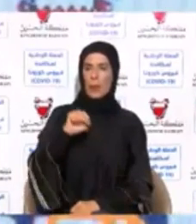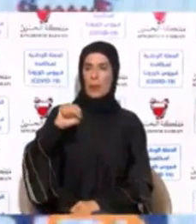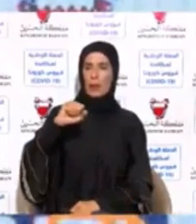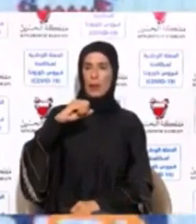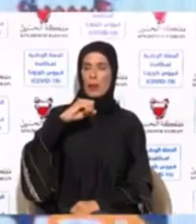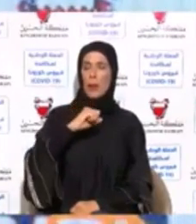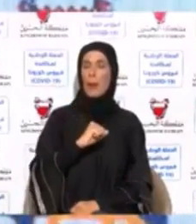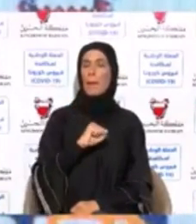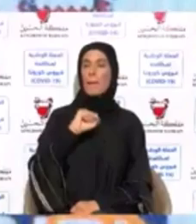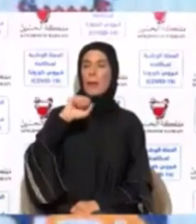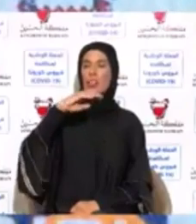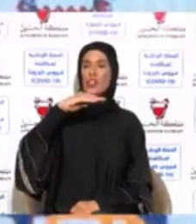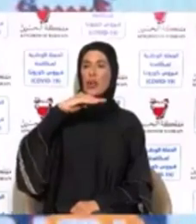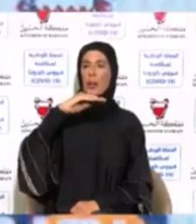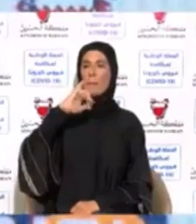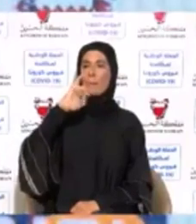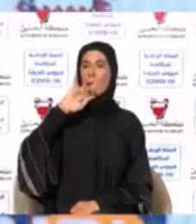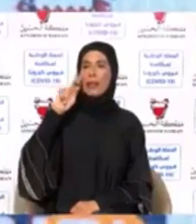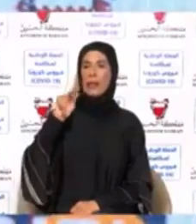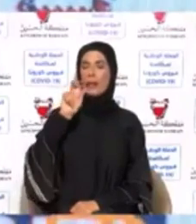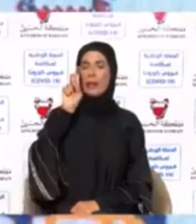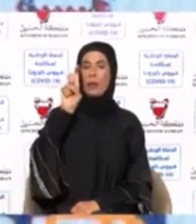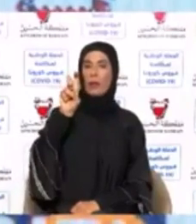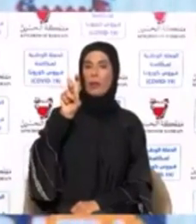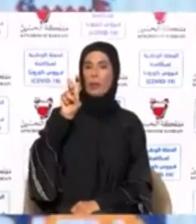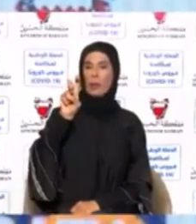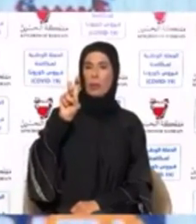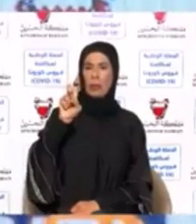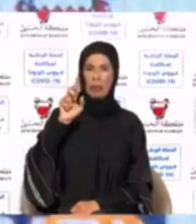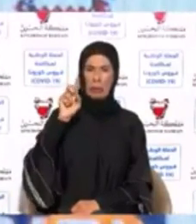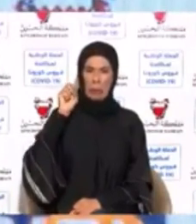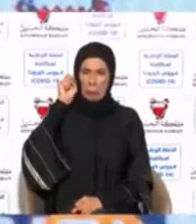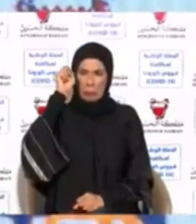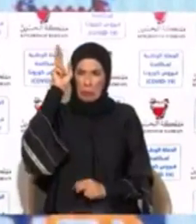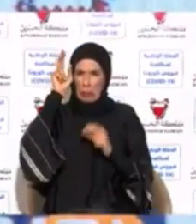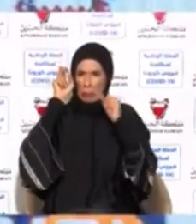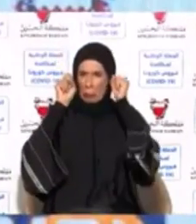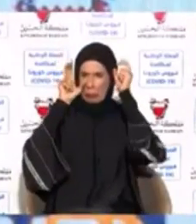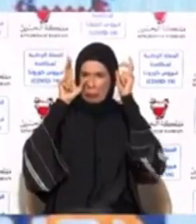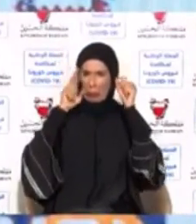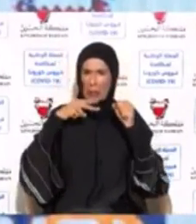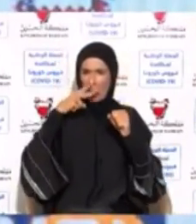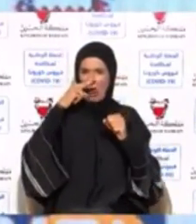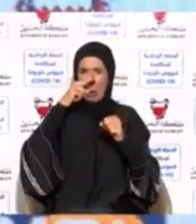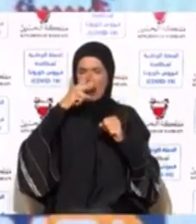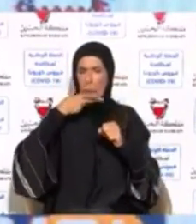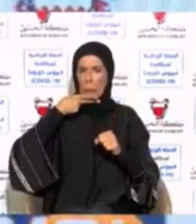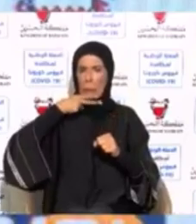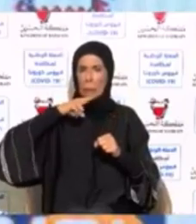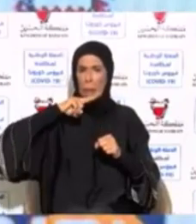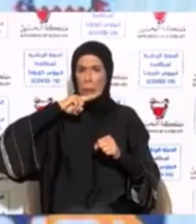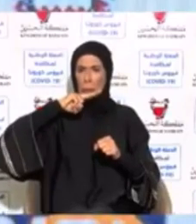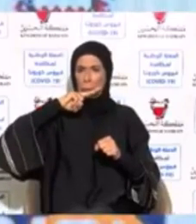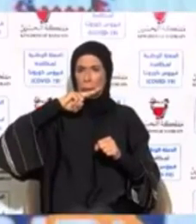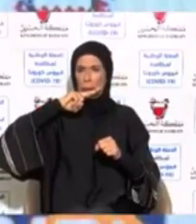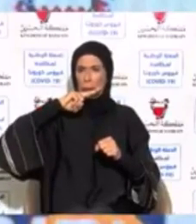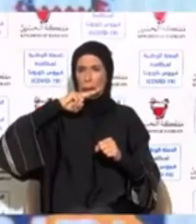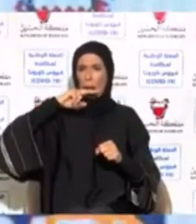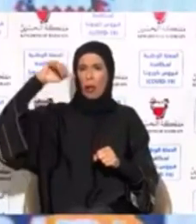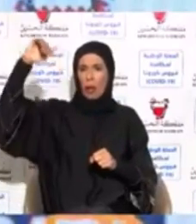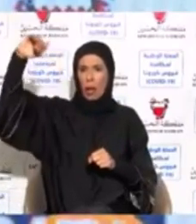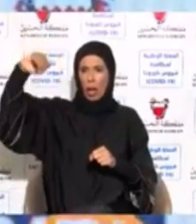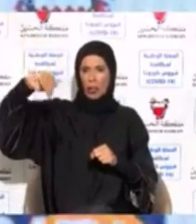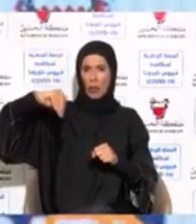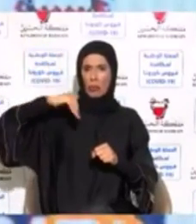للدكتورة جميلة. هناك بعض الإشاعات التي تؤكد أن زيادة أعداد الإصابات ترجع للعائدين